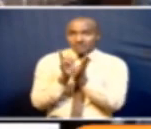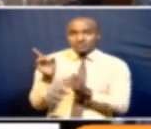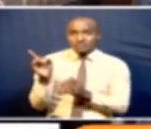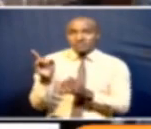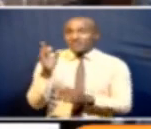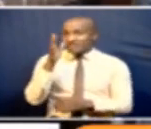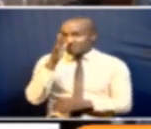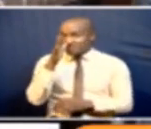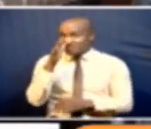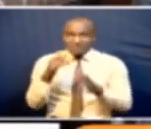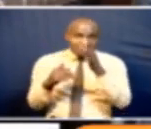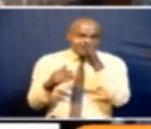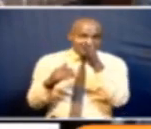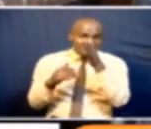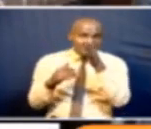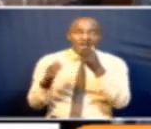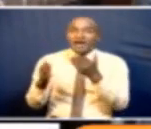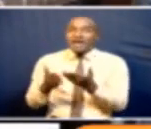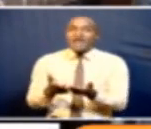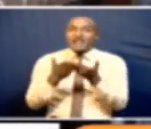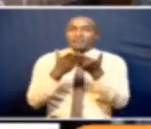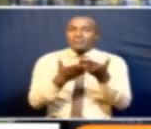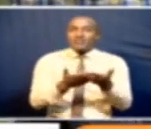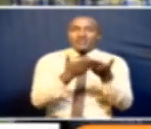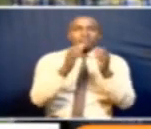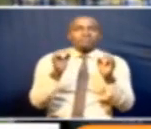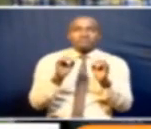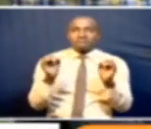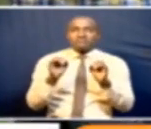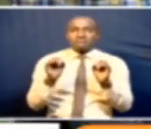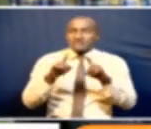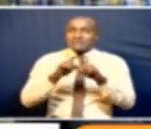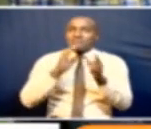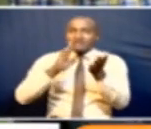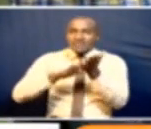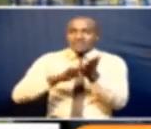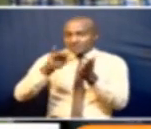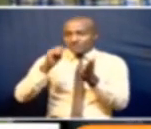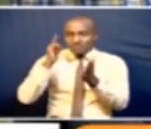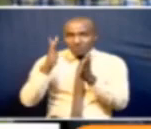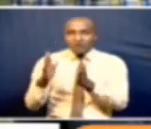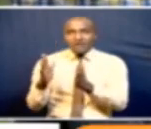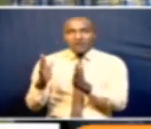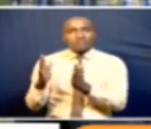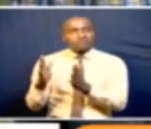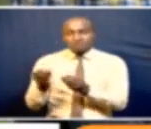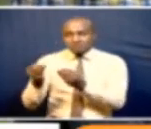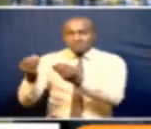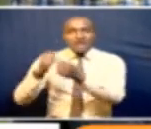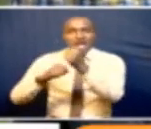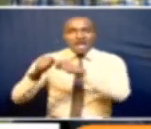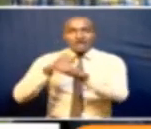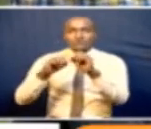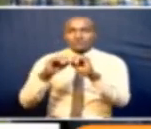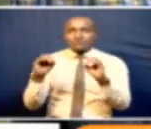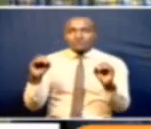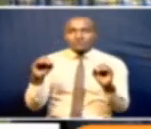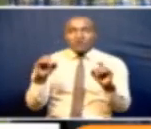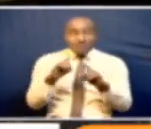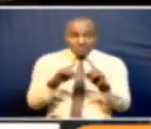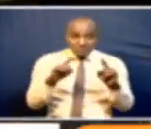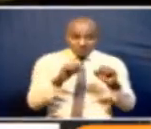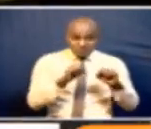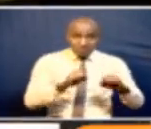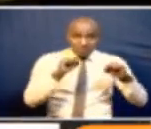imewatelekeza kwa kudinda kushughulikia kilio chao, na pia barua ya wakili wao Mohamed Nyaoga. Lakini afisa mkuu Okumu anasema